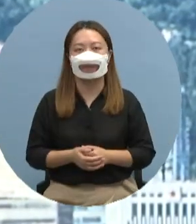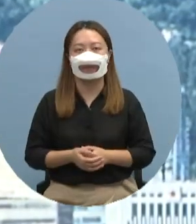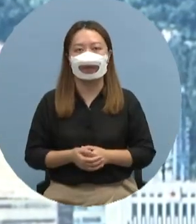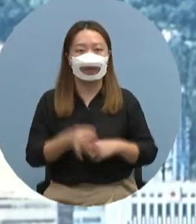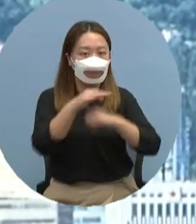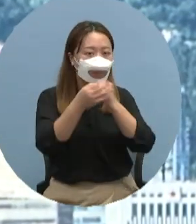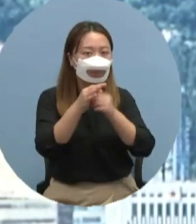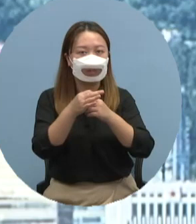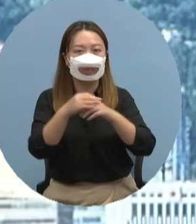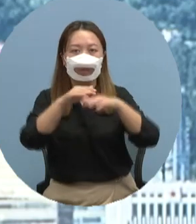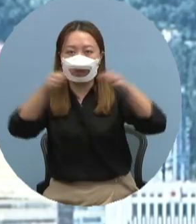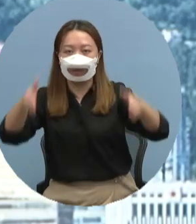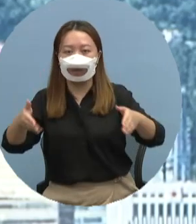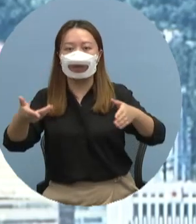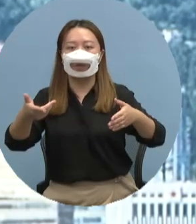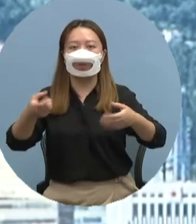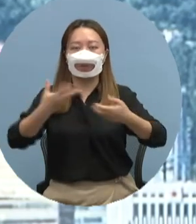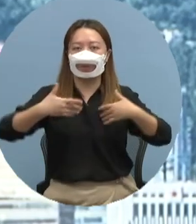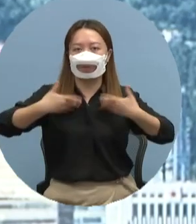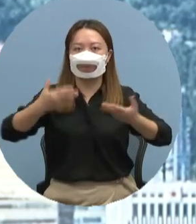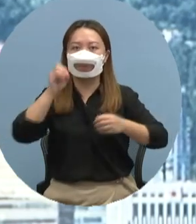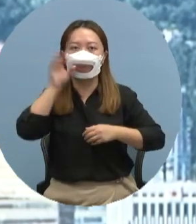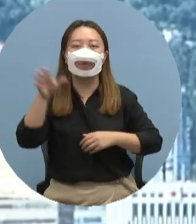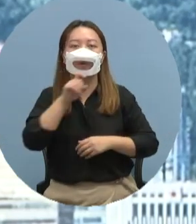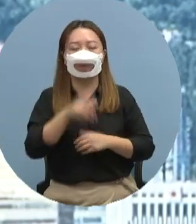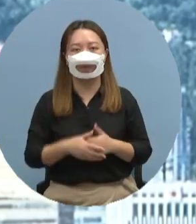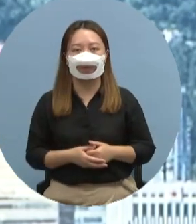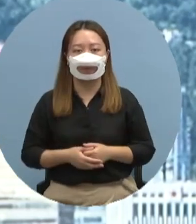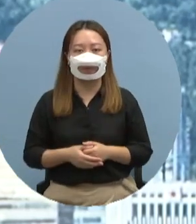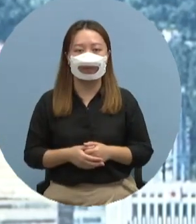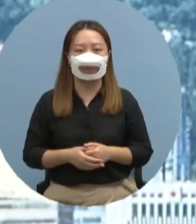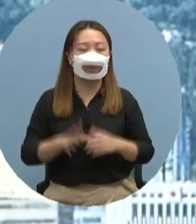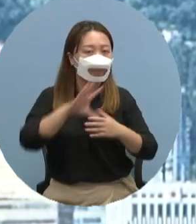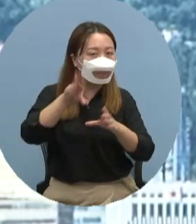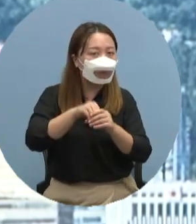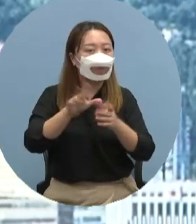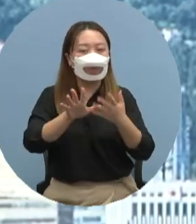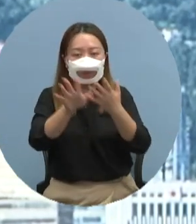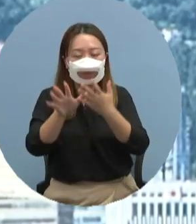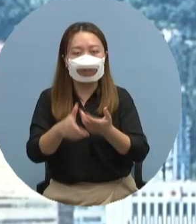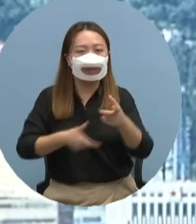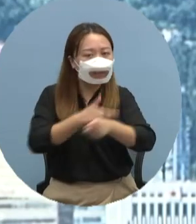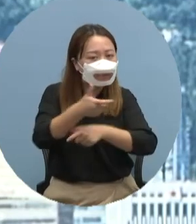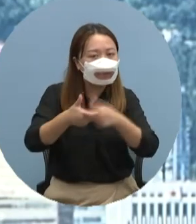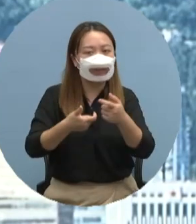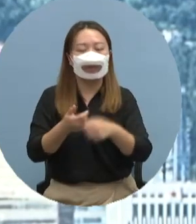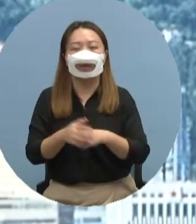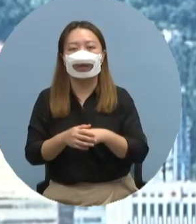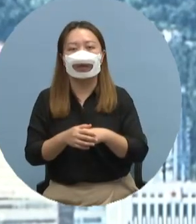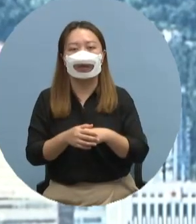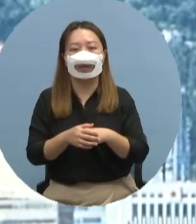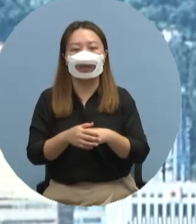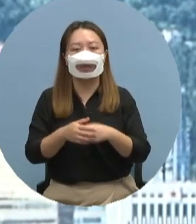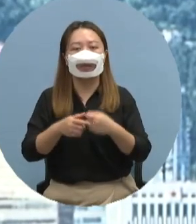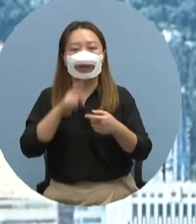際舞台咧係會再展光芒。包括旅遊啊、營商啊，以及經